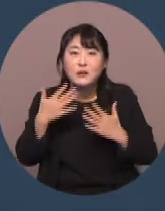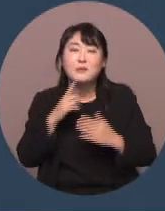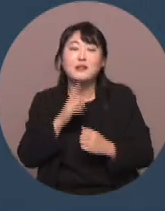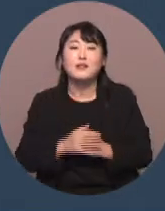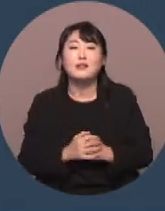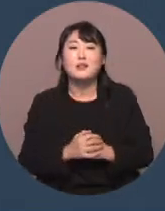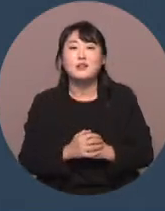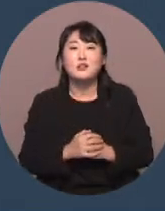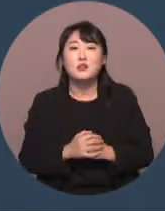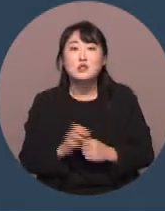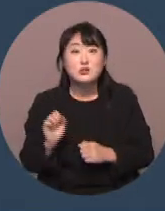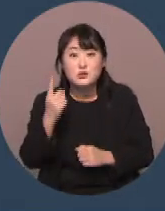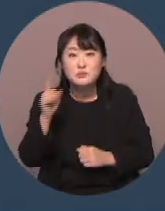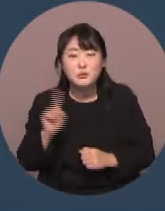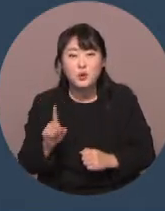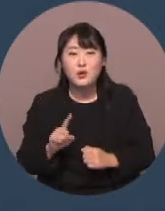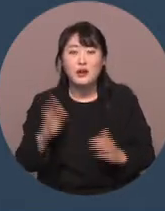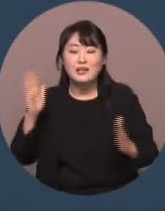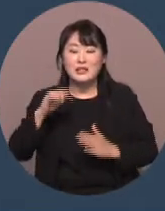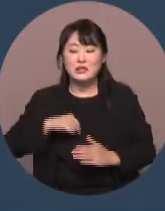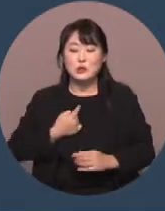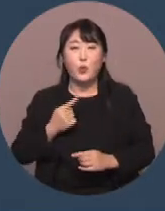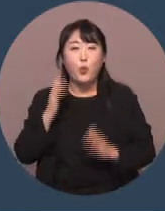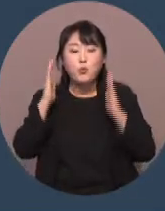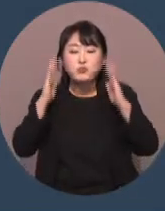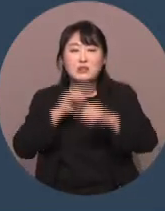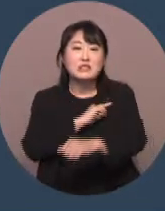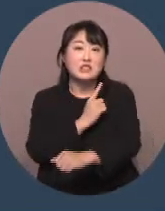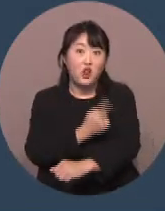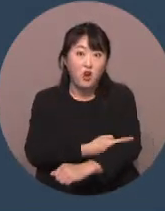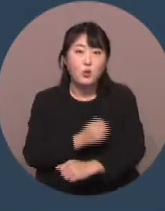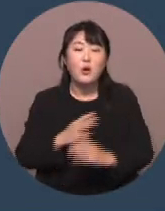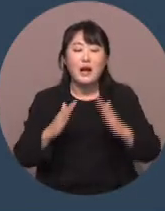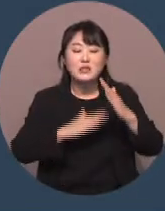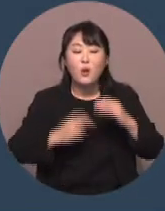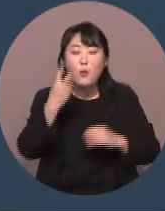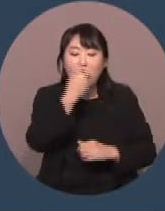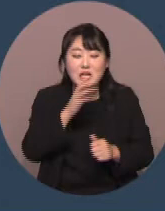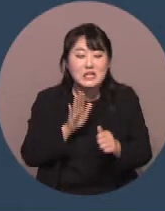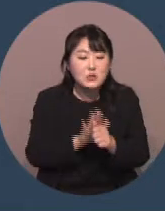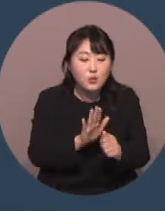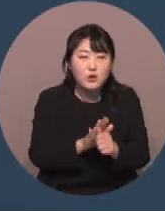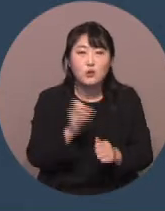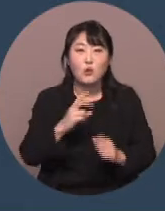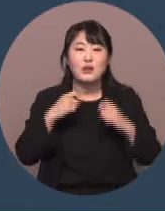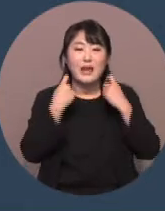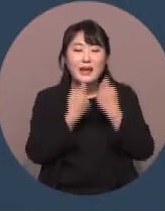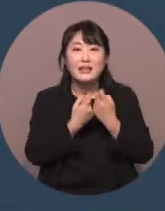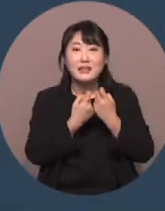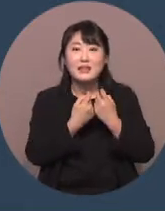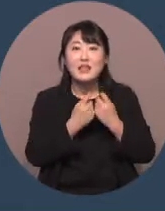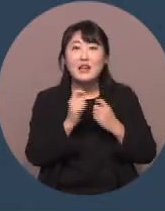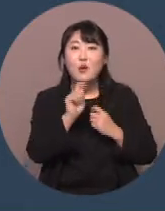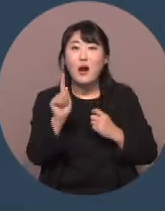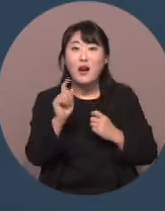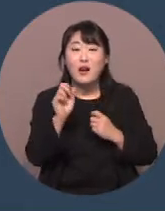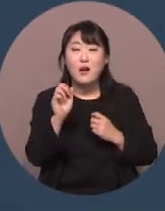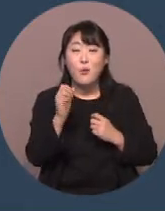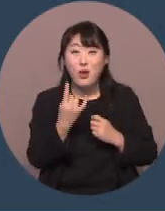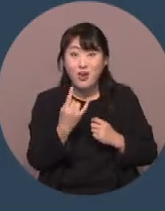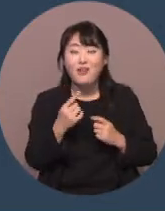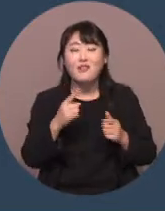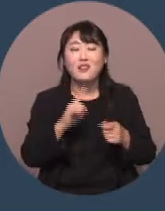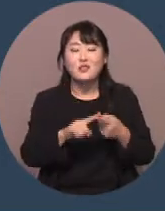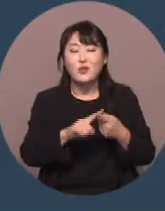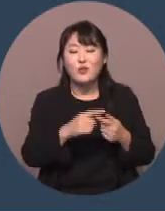벌어진 원인으로는 학생들의 자기주도 학습 능력과 가정의 관리 지원 사교육 경험 등에 차이가 대부분을